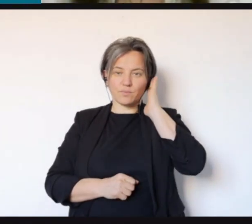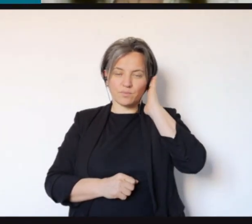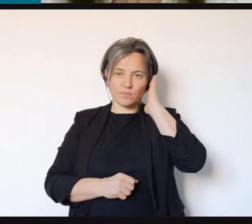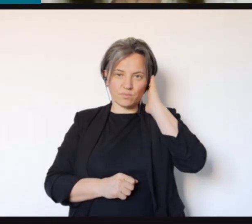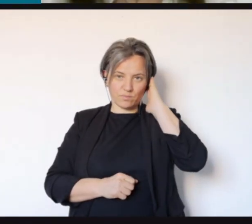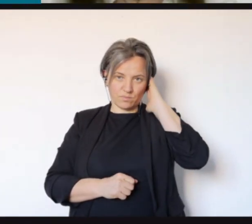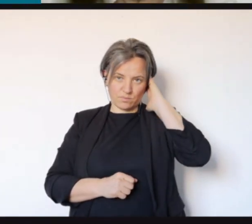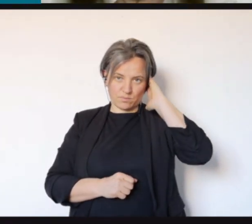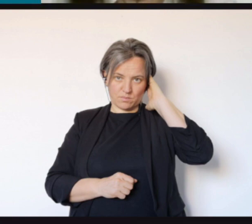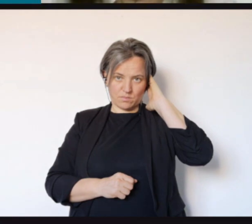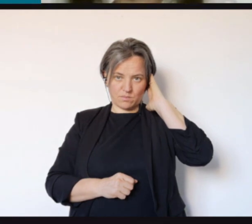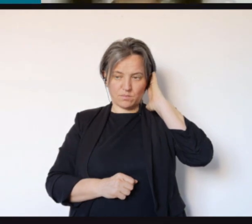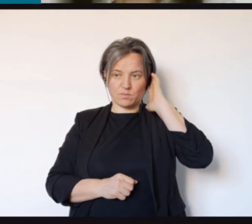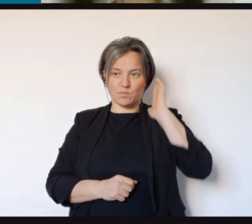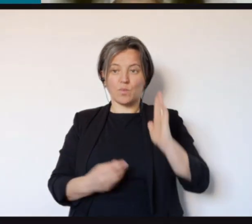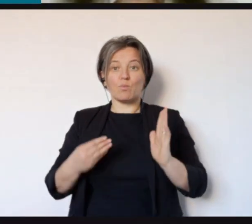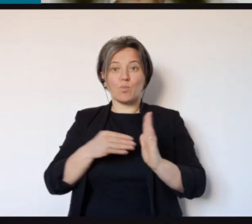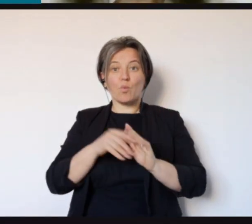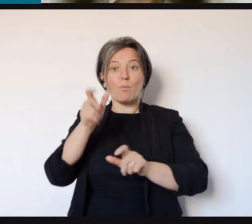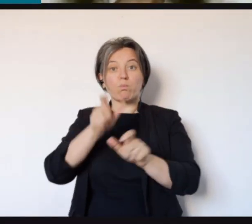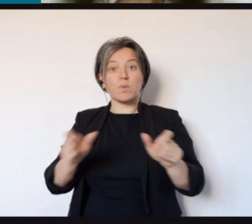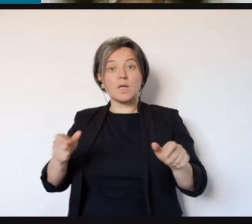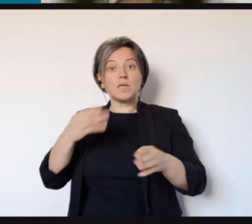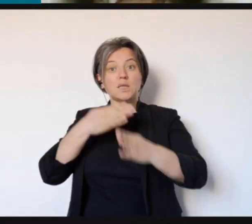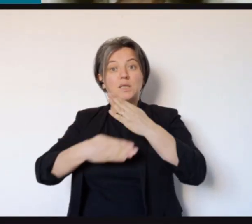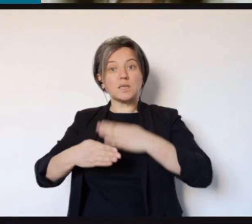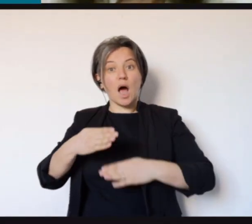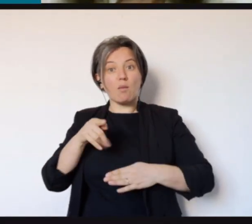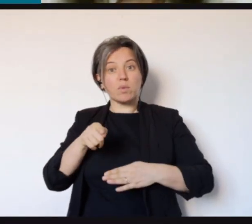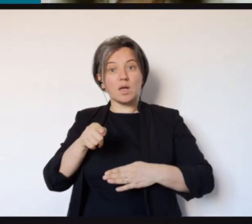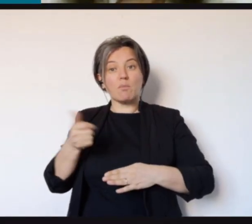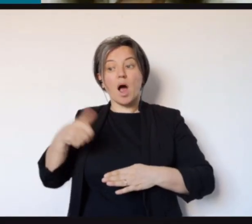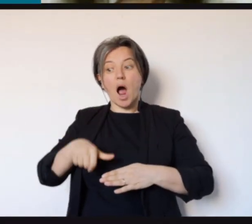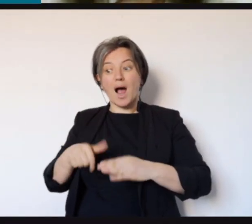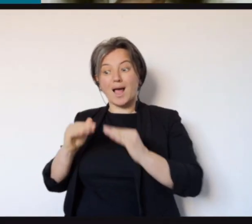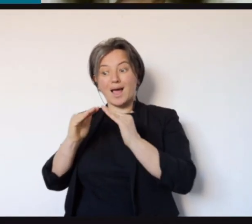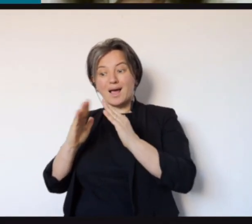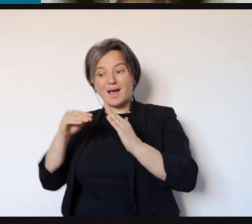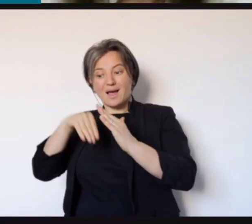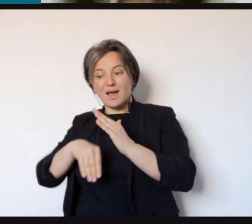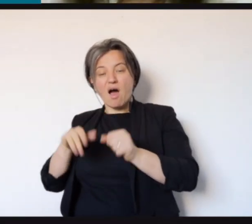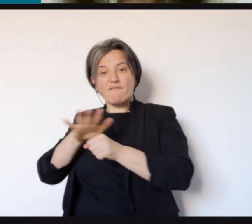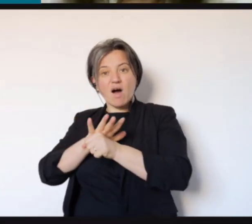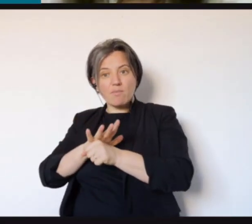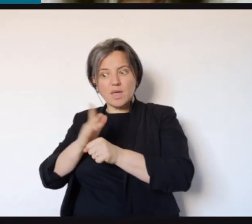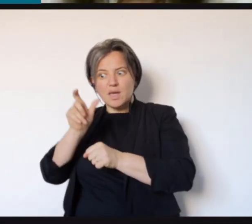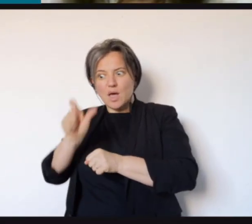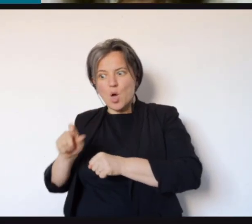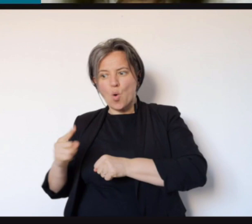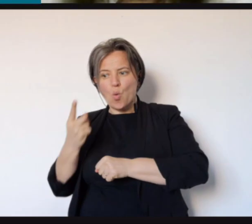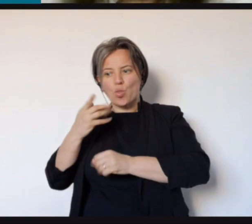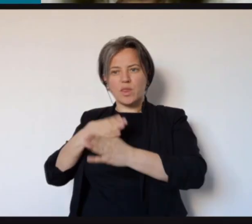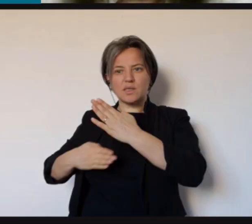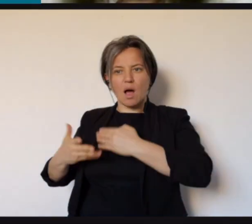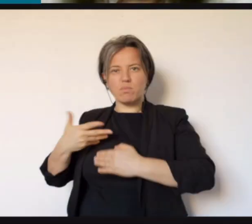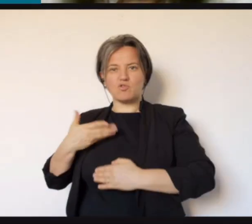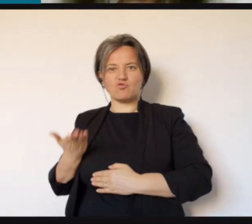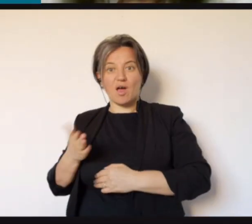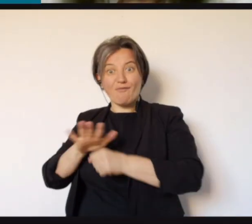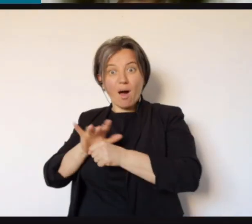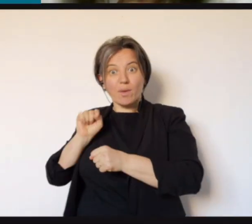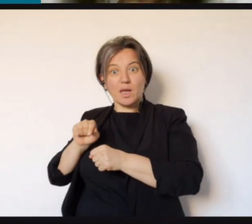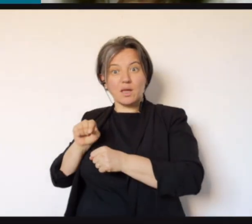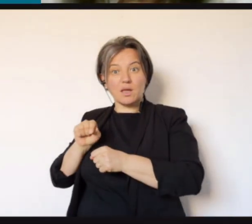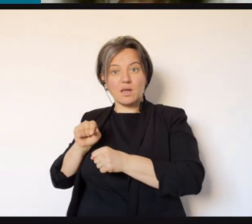i disabili e le famiglie che avevano disabili, che sono